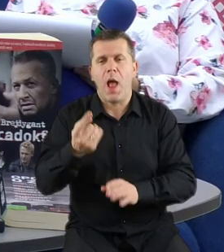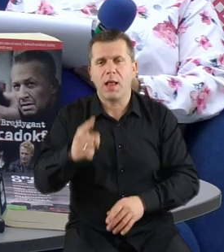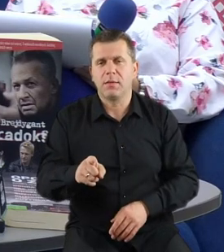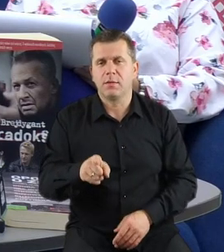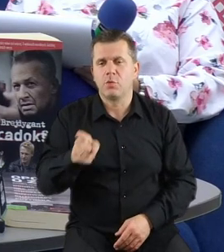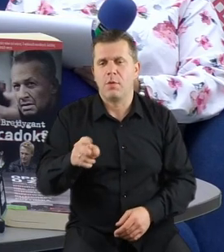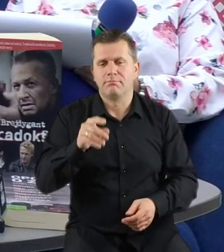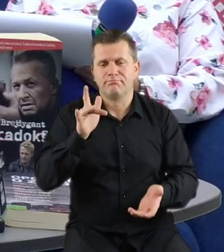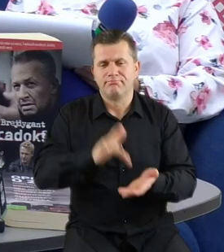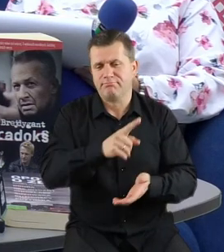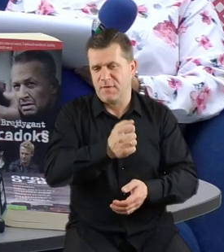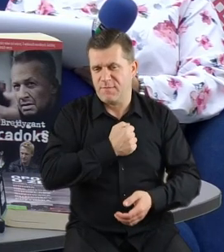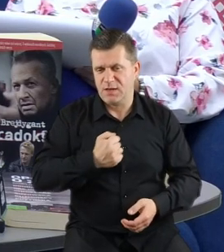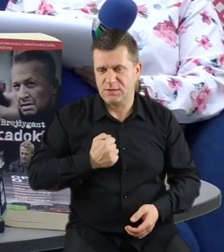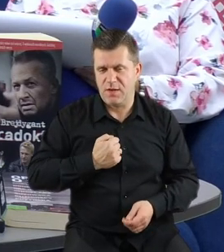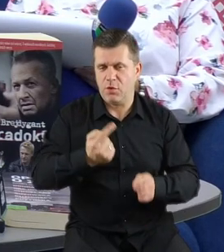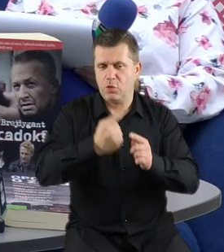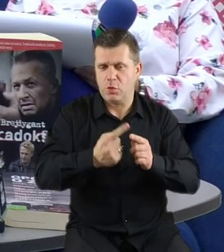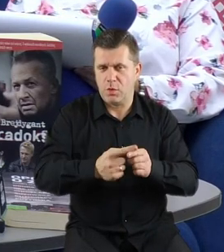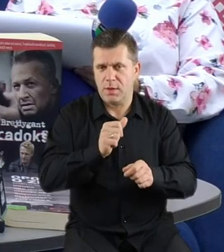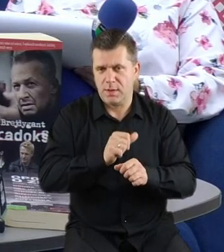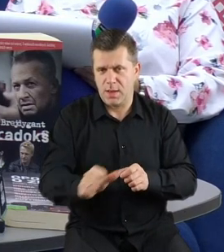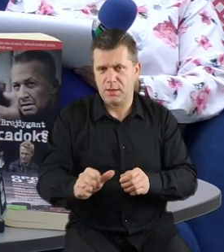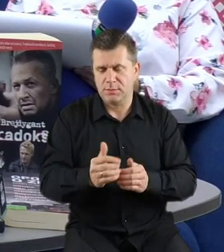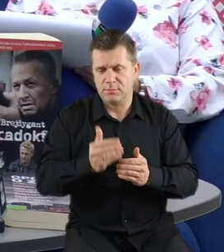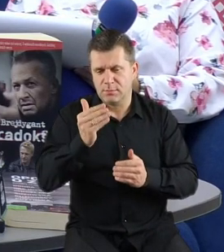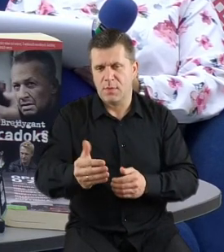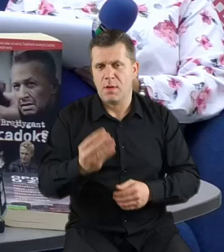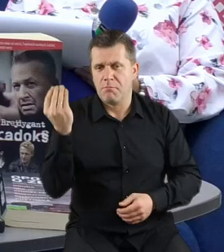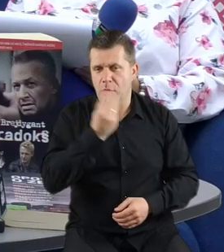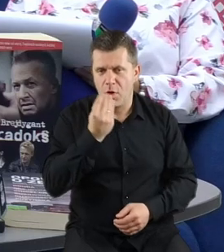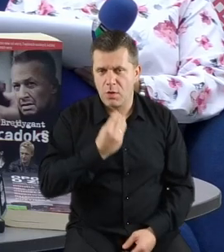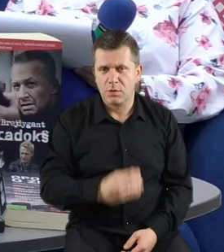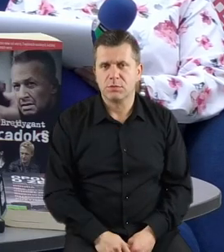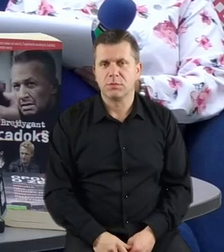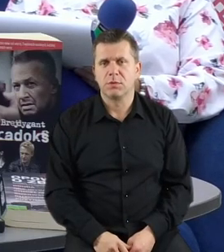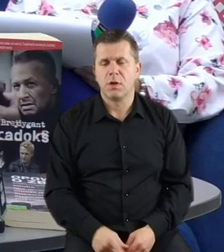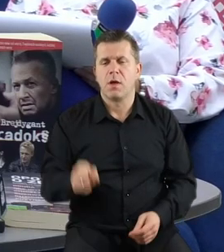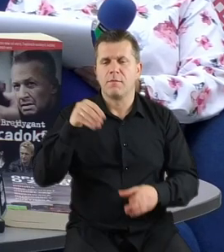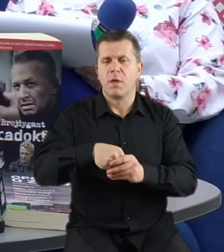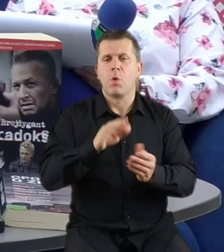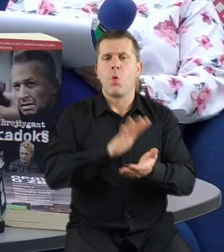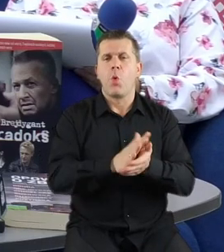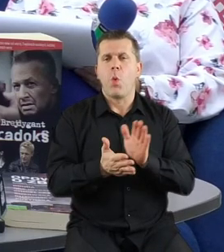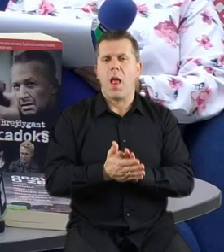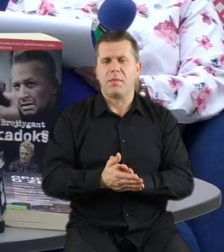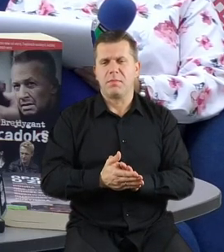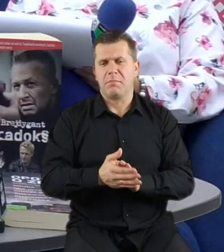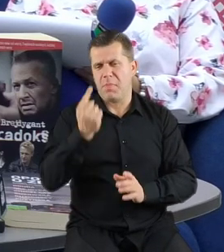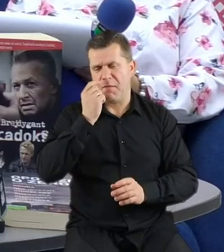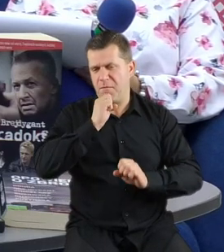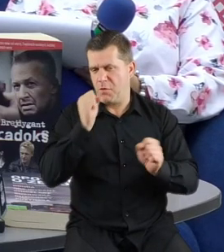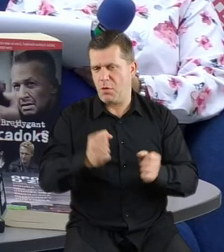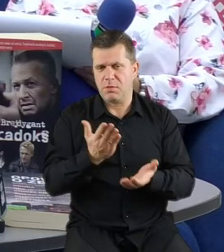siedzą w Warszawie, no, też troszkę jest nad morze i tak dalej. W układzie to już właściwie